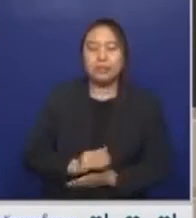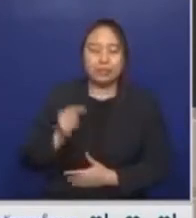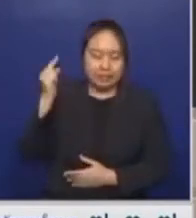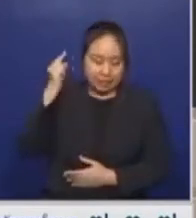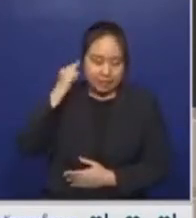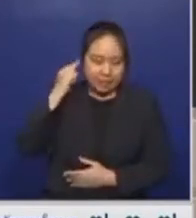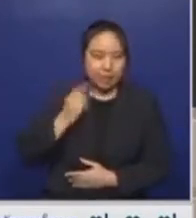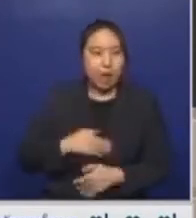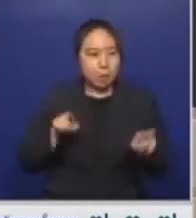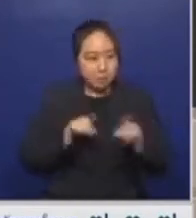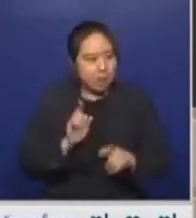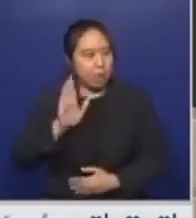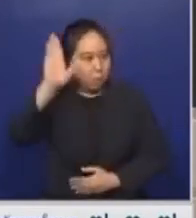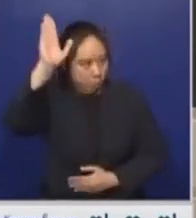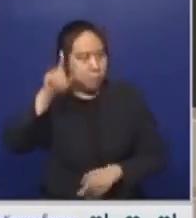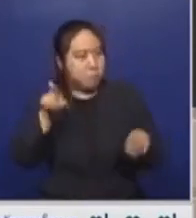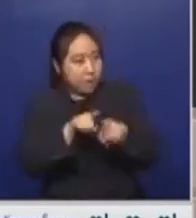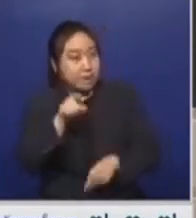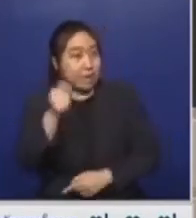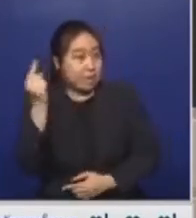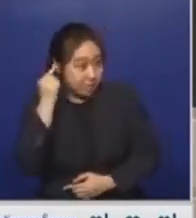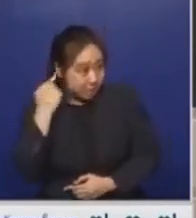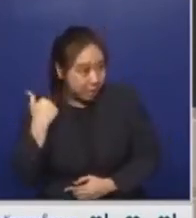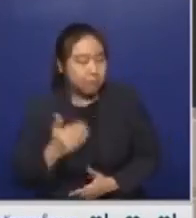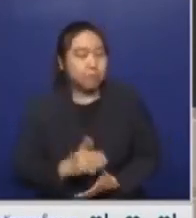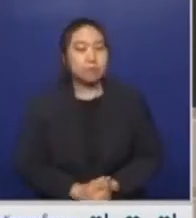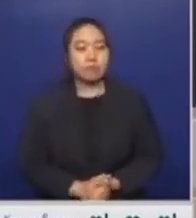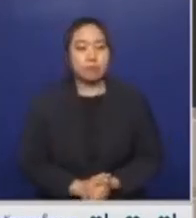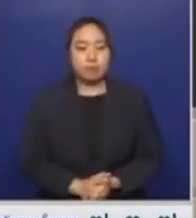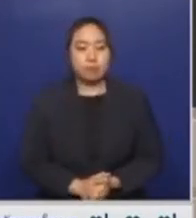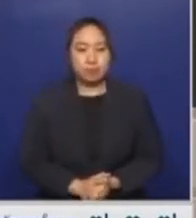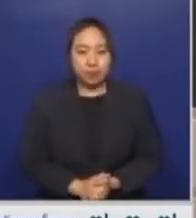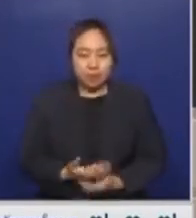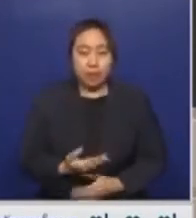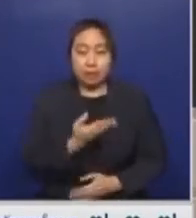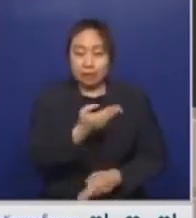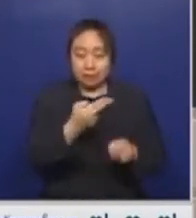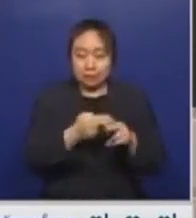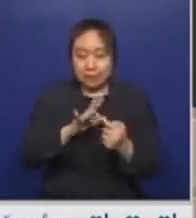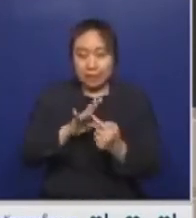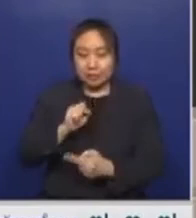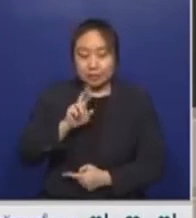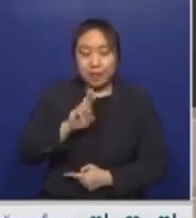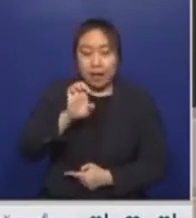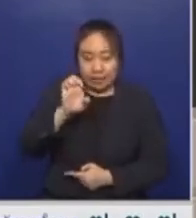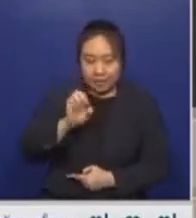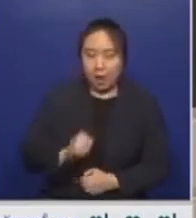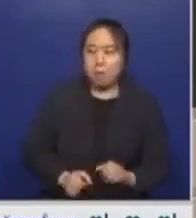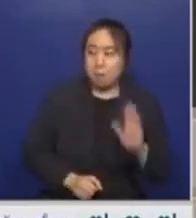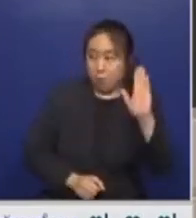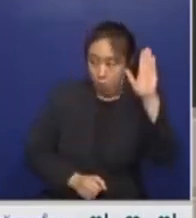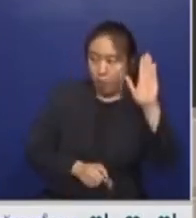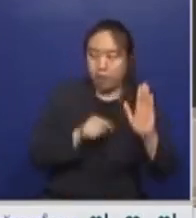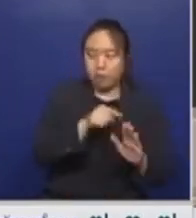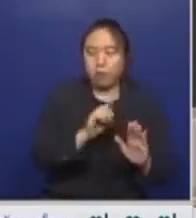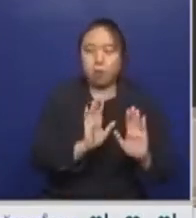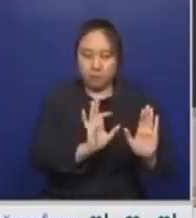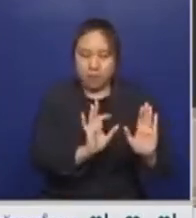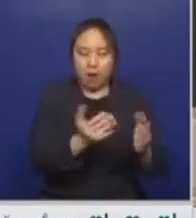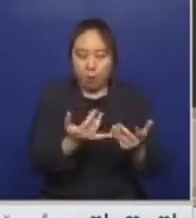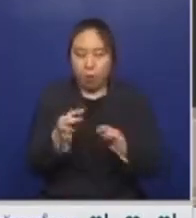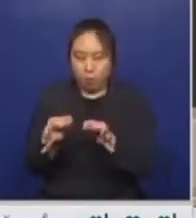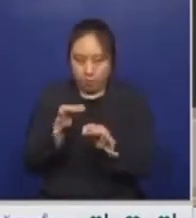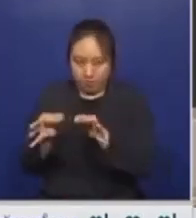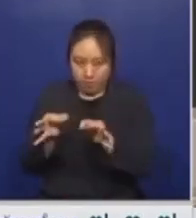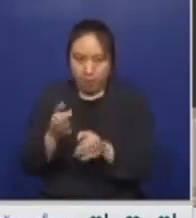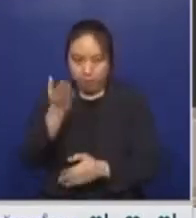ได้ยิน ผมก็ประท้วงเช่นกันครับท่านประธานท่านได้ยินหรือยังครับ ประเด็นที่ท่านเสรีประท้วงนั้นยังไม่เป็นประเด็นนะครับเดี๋ยวผมจะชี้แจงฮะเพ